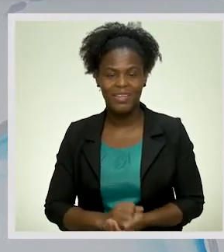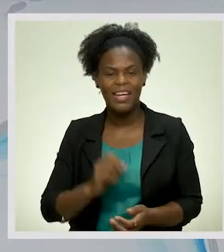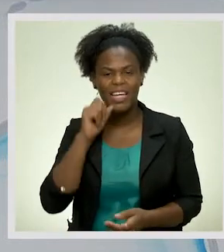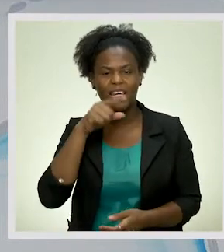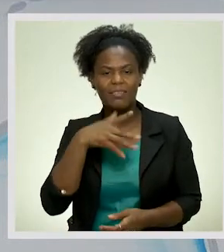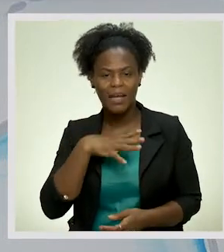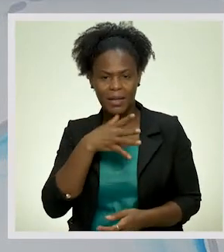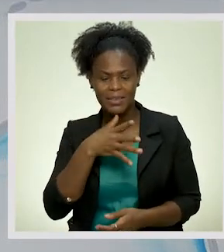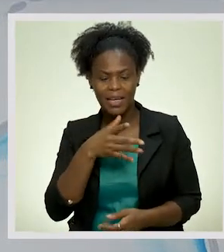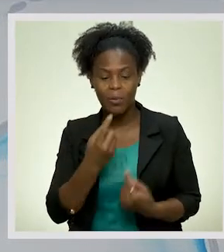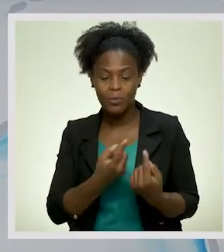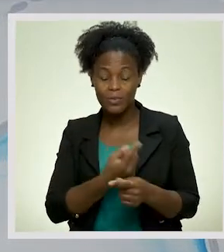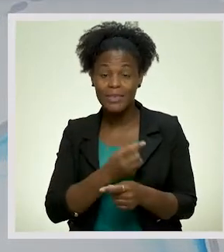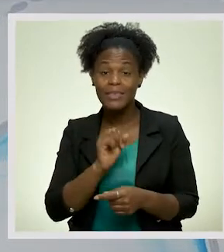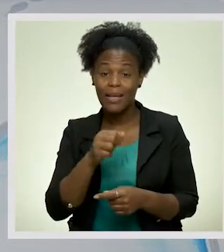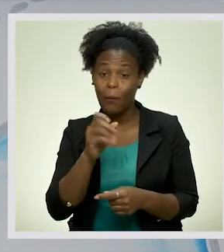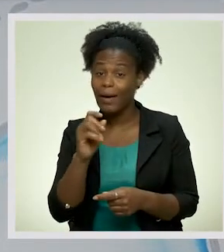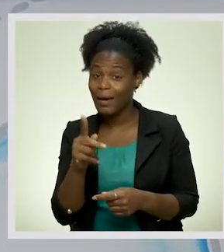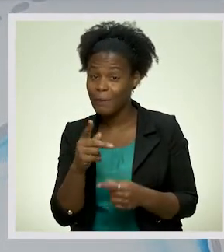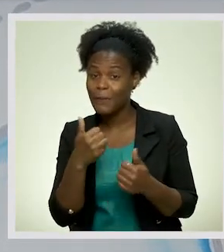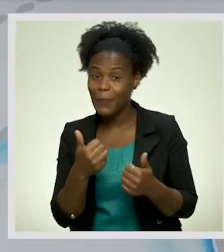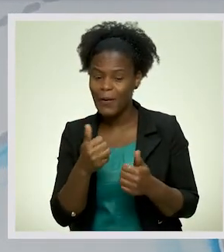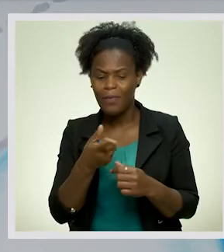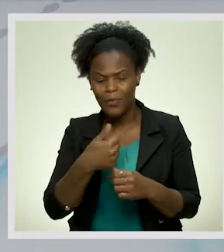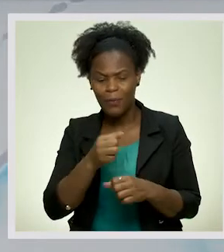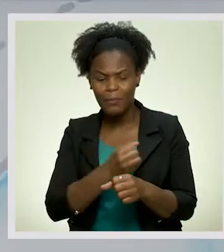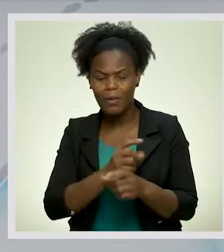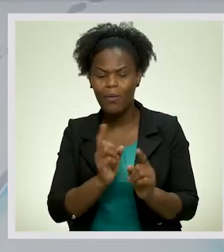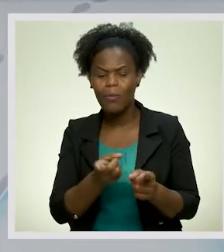Qui? Ok, très bien. Qu'est-ce qu'on a travaillé?